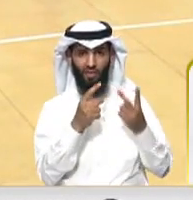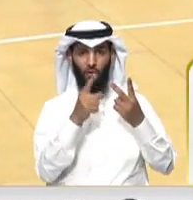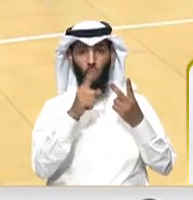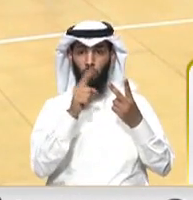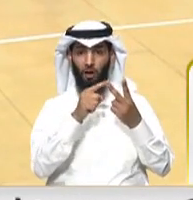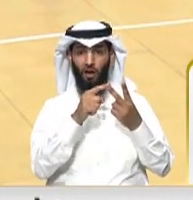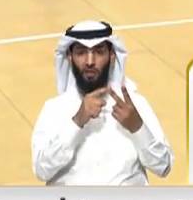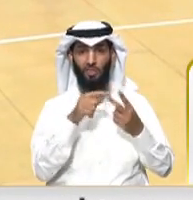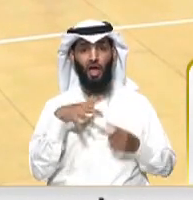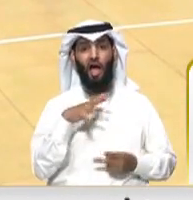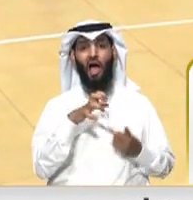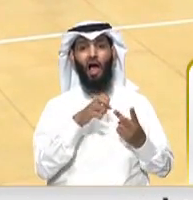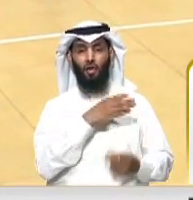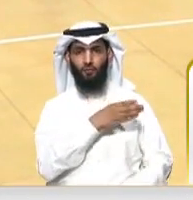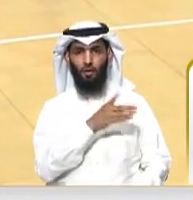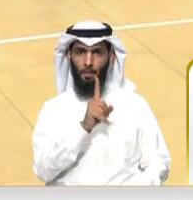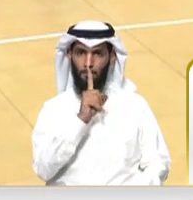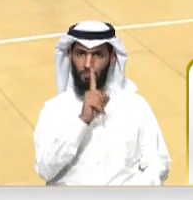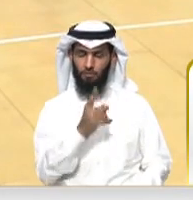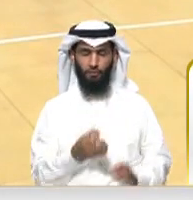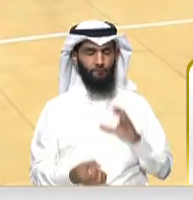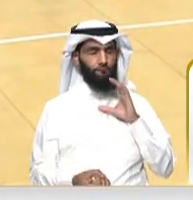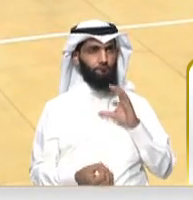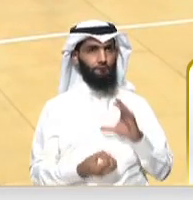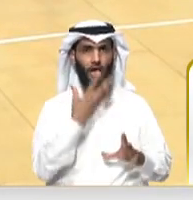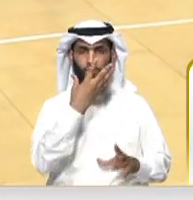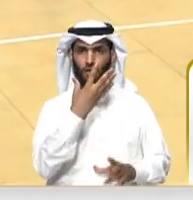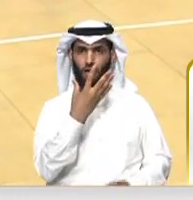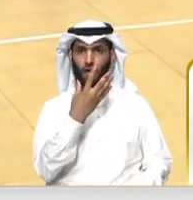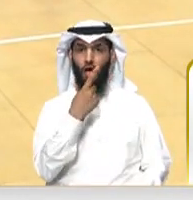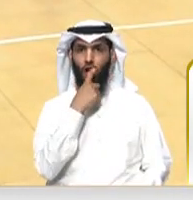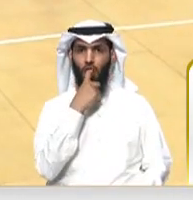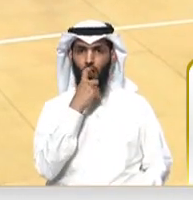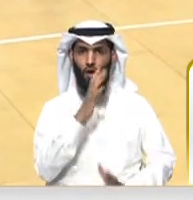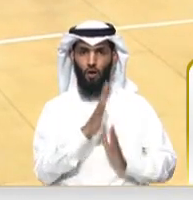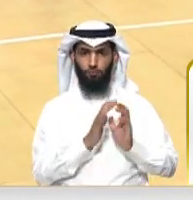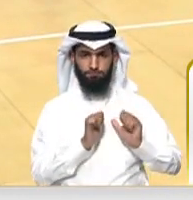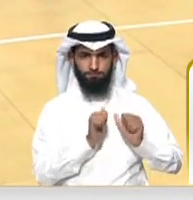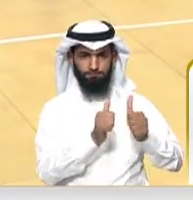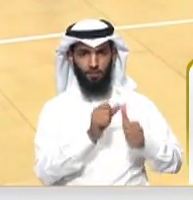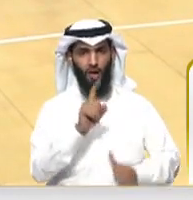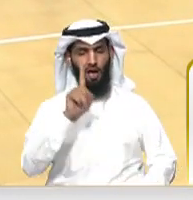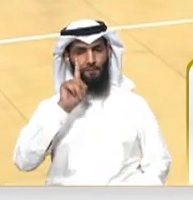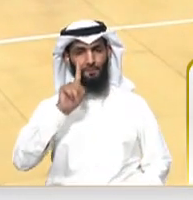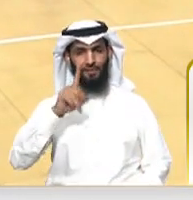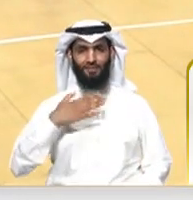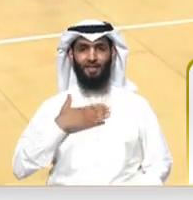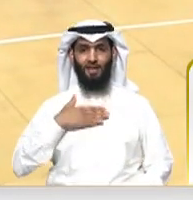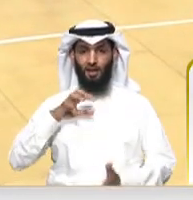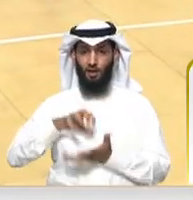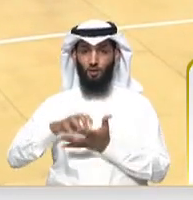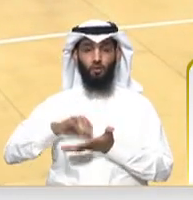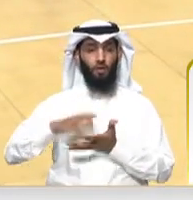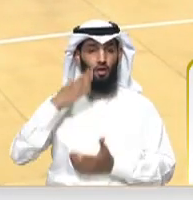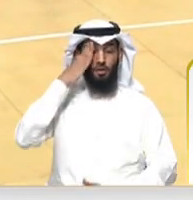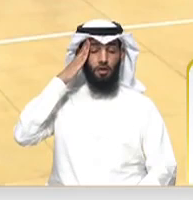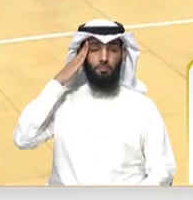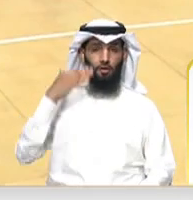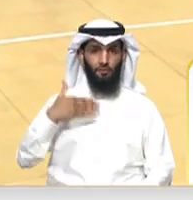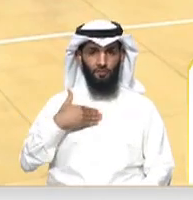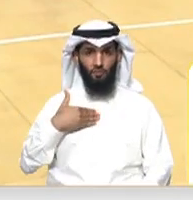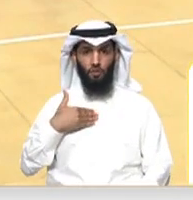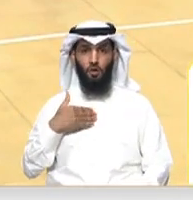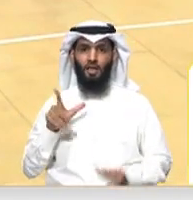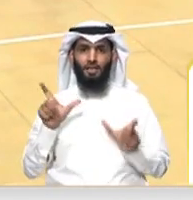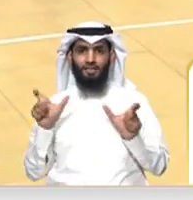حماس صراحة، يعني فاجؤونا بأدائهم اليوم. لكن الحمد لله يعني بحكم الخبرة يعني وأفضلية خذيناها يمكن احنا بالدفاع